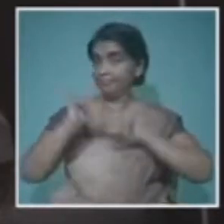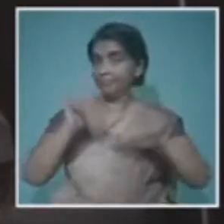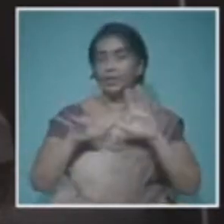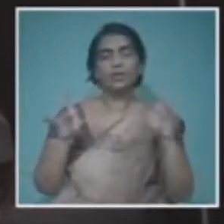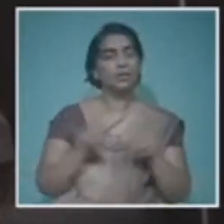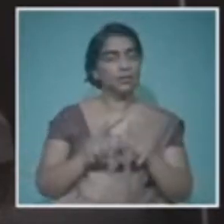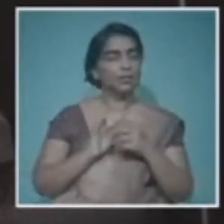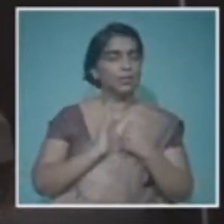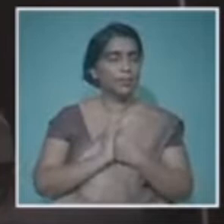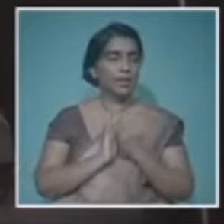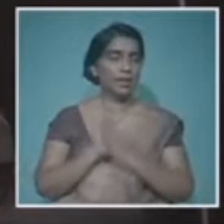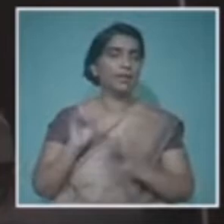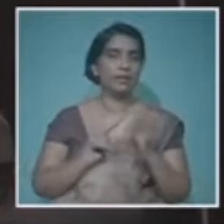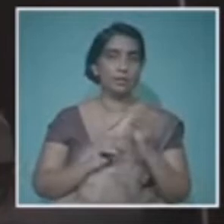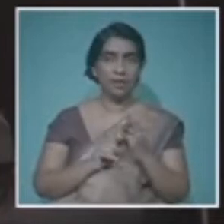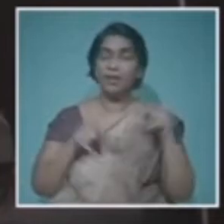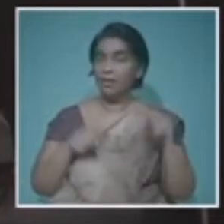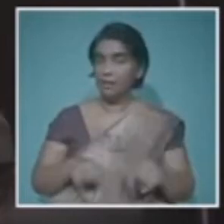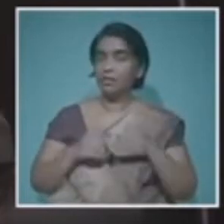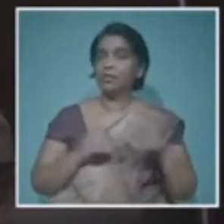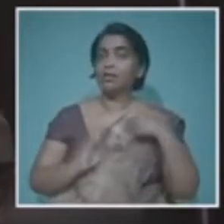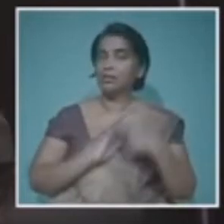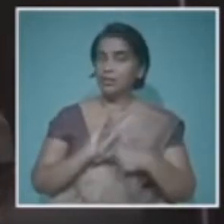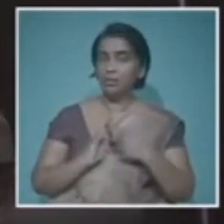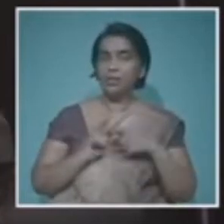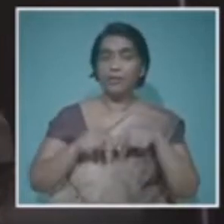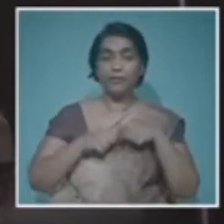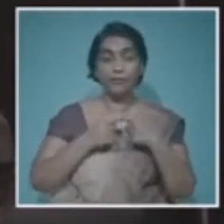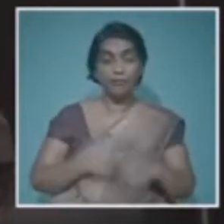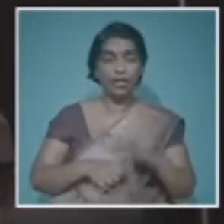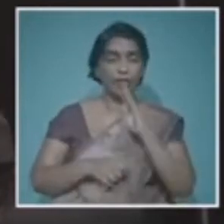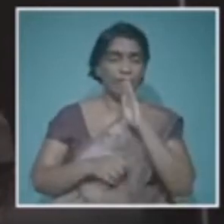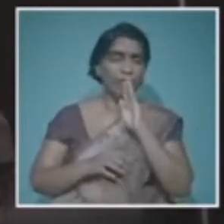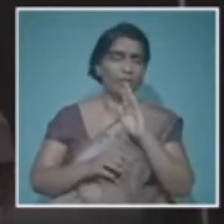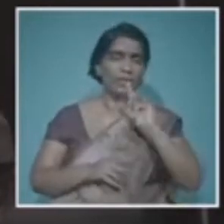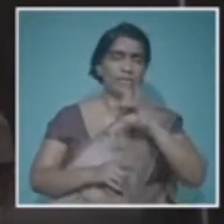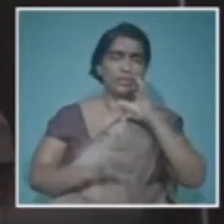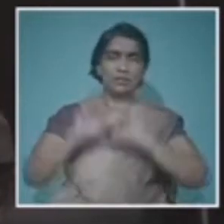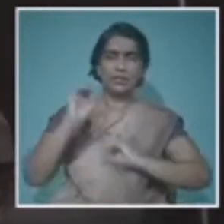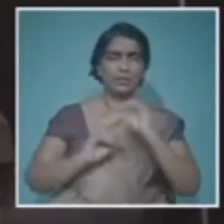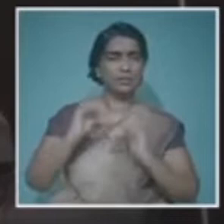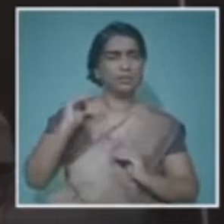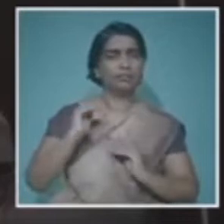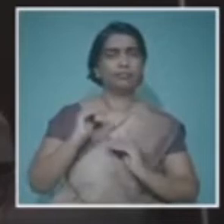ගත්තහම කර ඇමැත්තුමා දැන් මේ වෙනකොට අපේ රටේ උද්ධමනය 100%කට කිට්ටු වෙලා තියෙන.